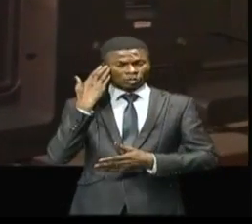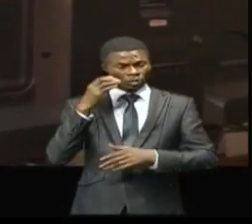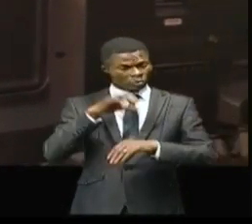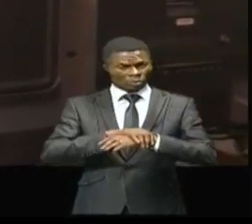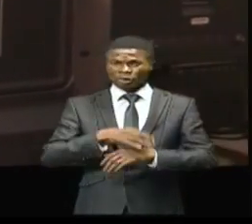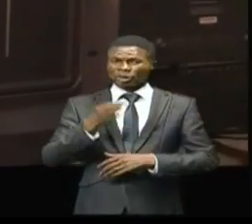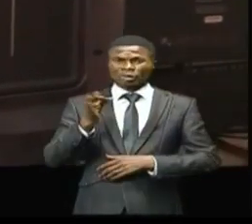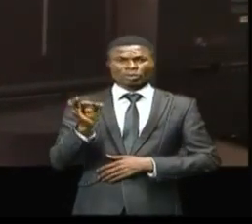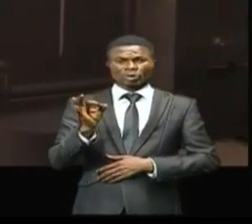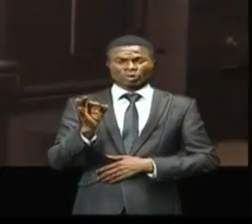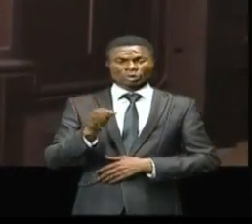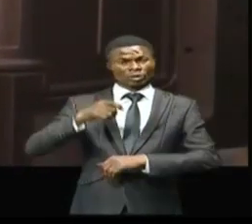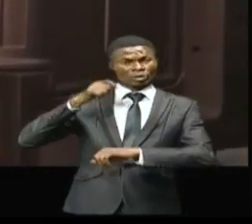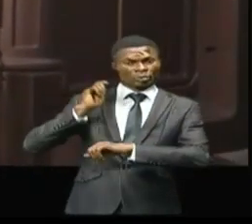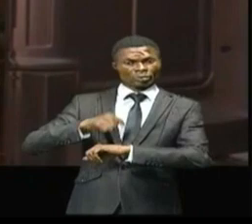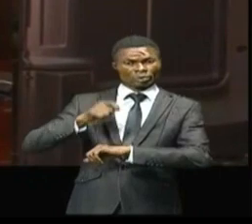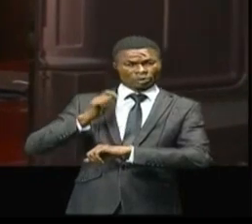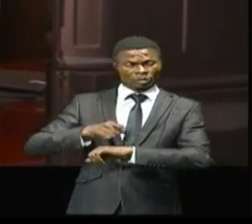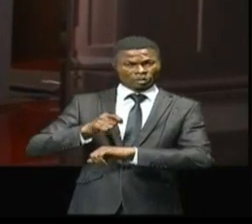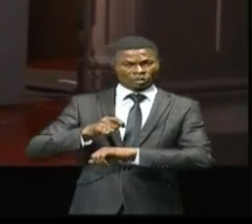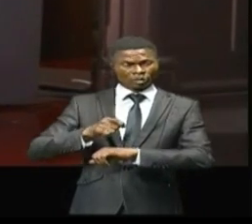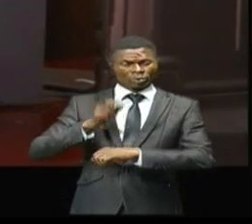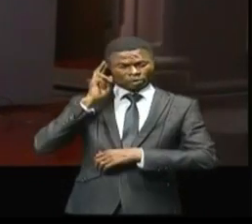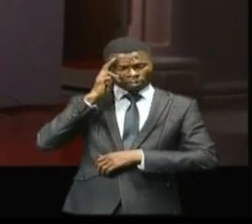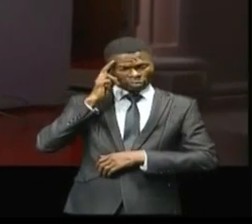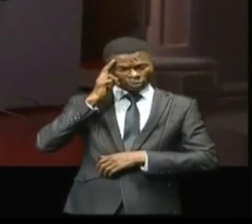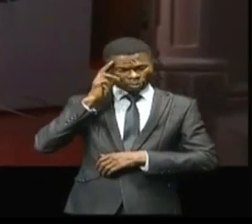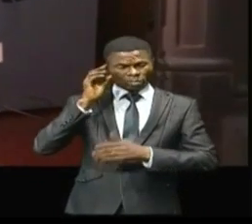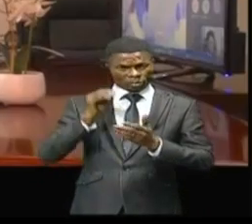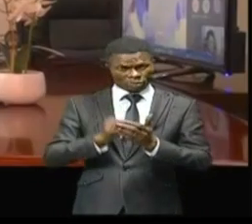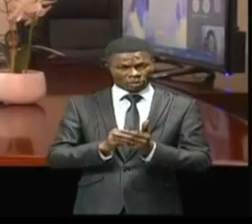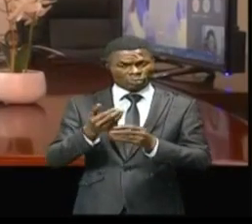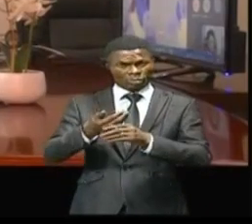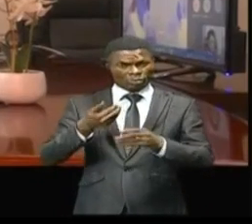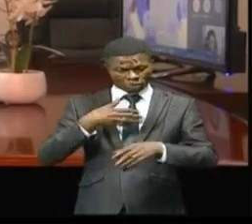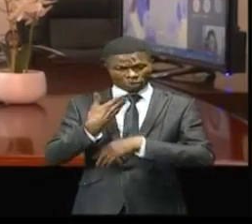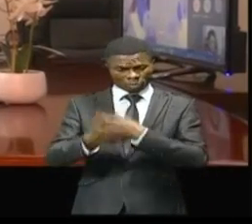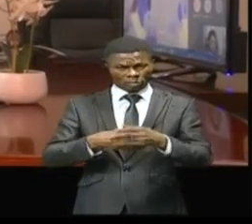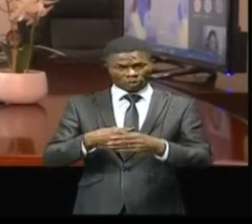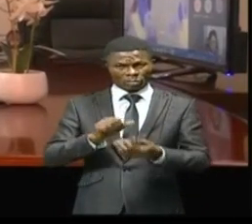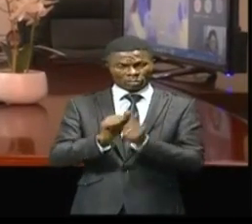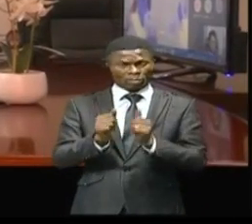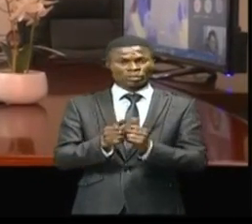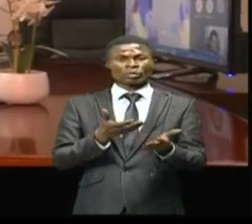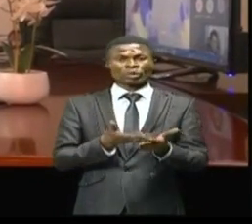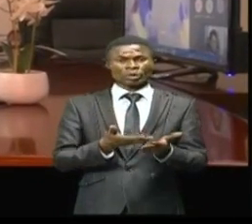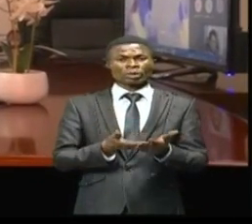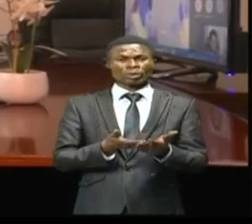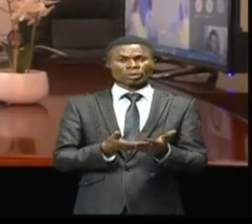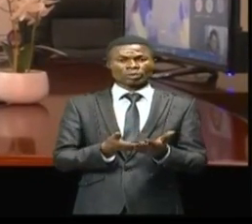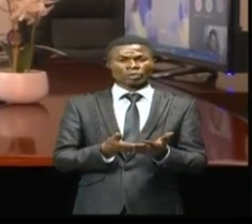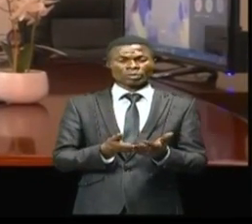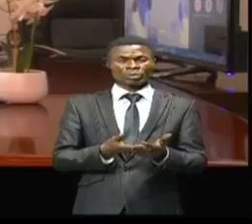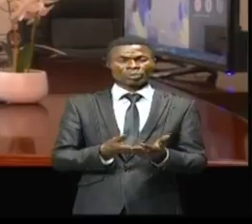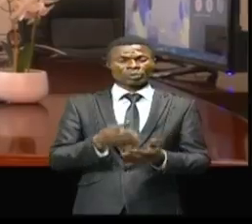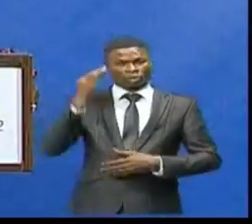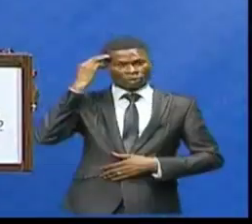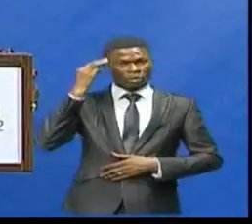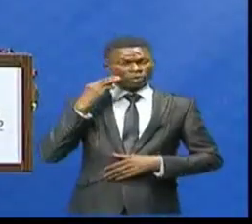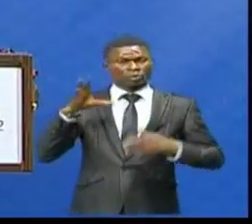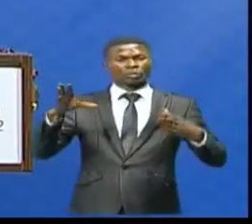appréhendé par la justice à réfléchir à deux fois avant de poser ces genres d'actes les conseils